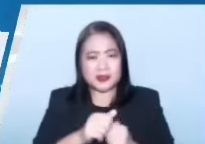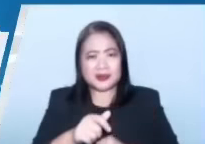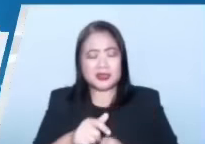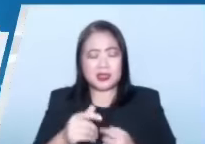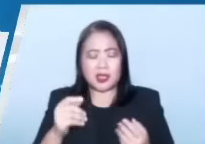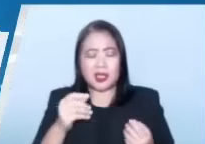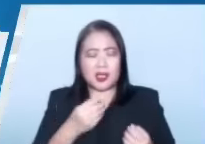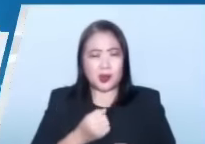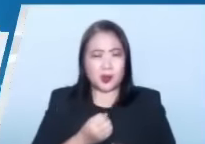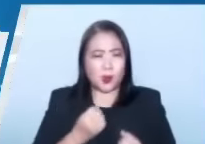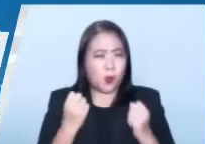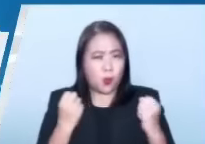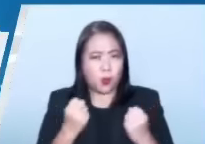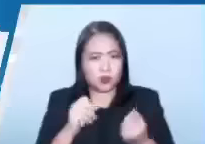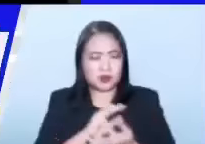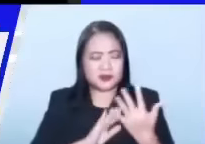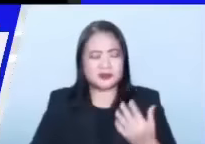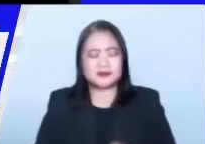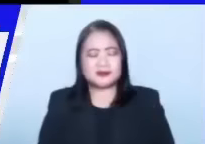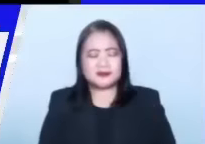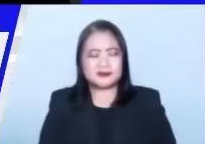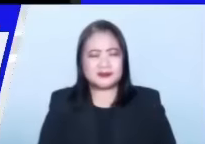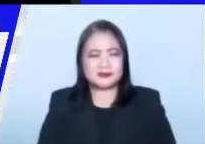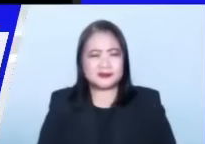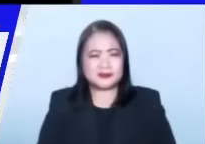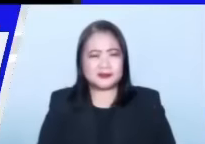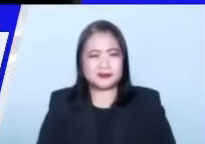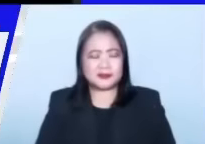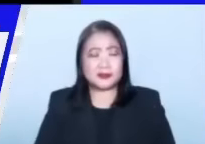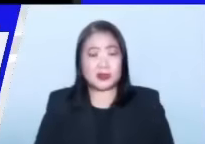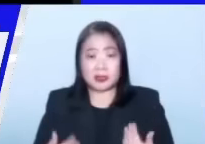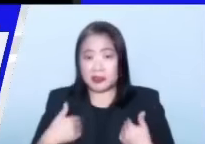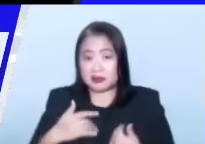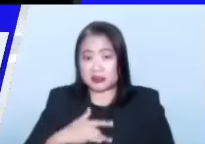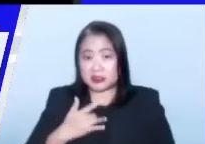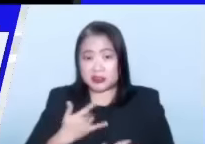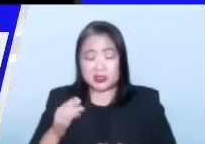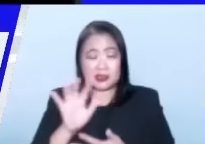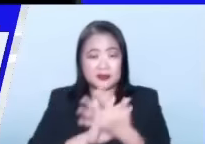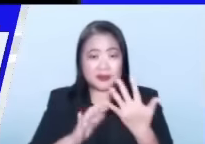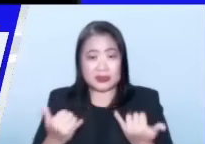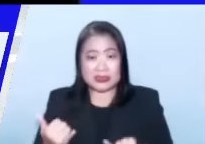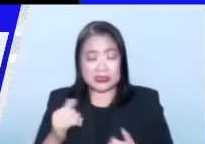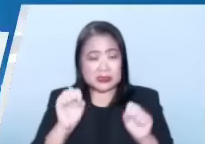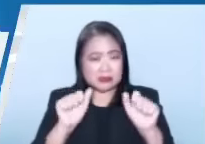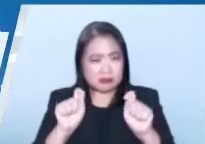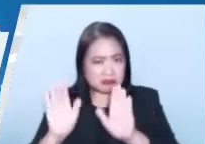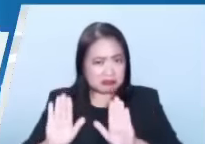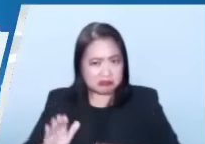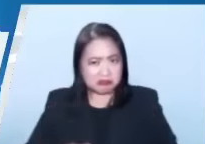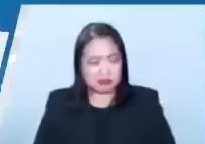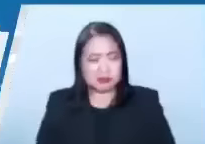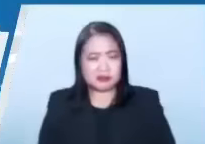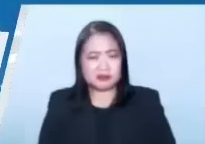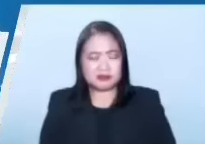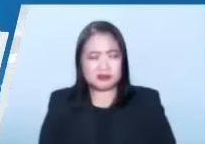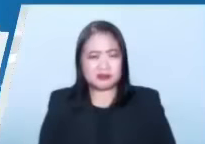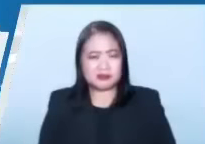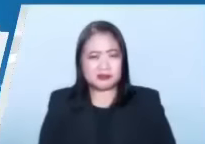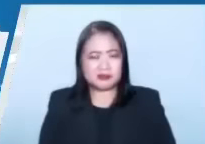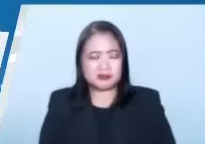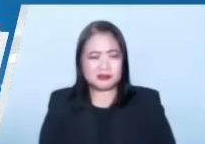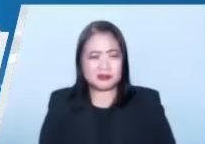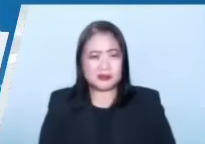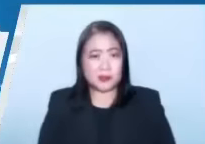Hilagang Sila. Mararamdaman pa po ba ang bagyong Marcy ngayong darating na weekend, Ms. Ana? Dahil nga sa inaasahan natin na mabilis